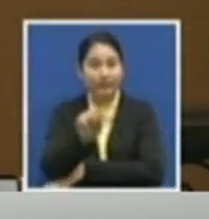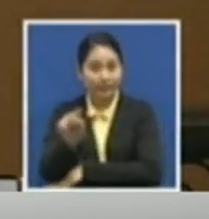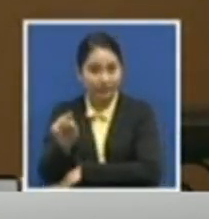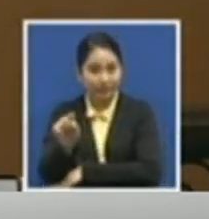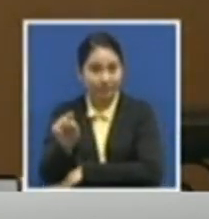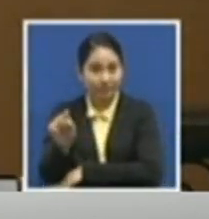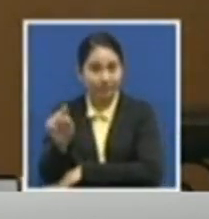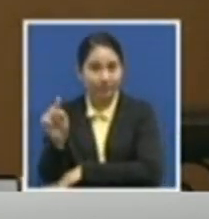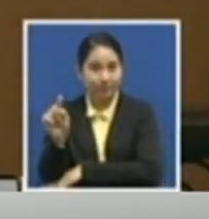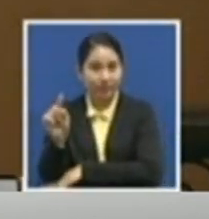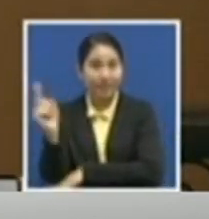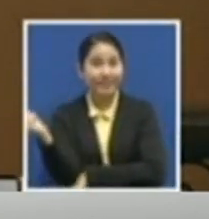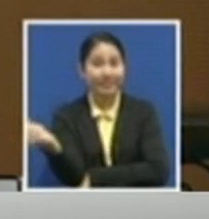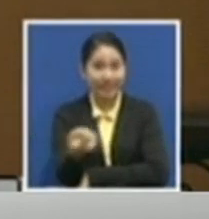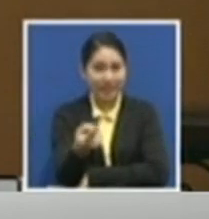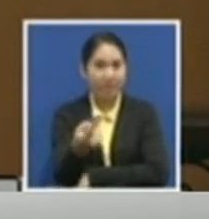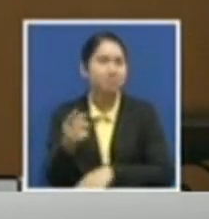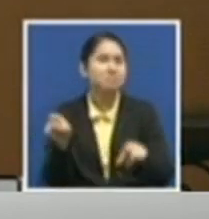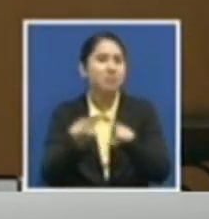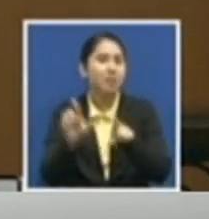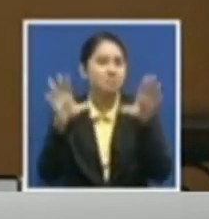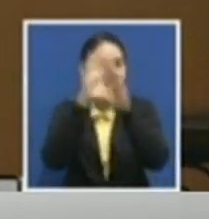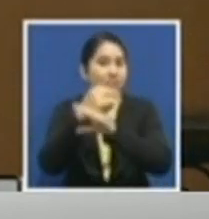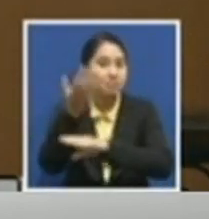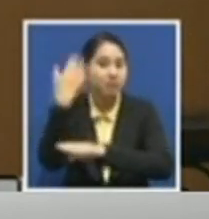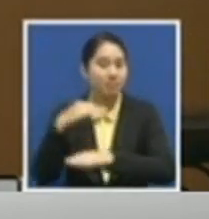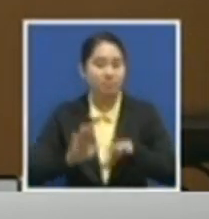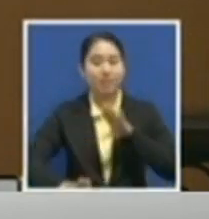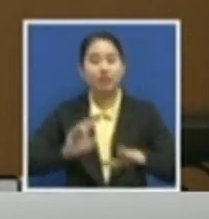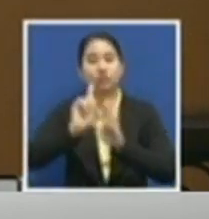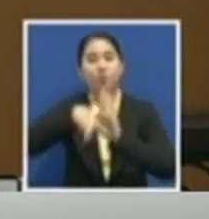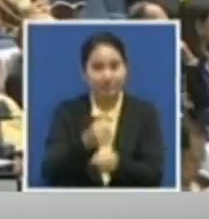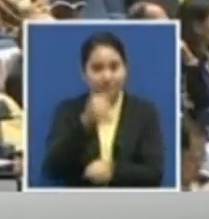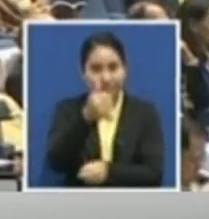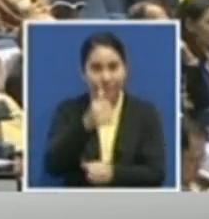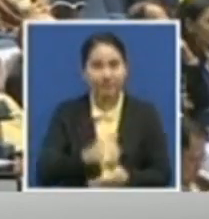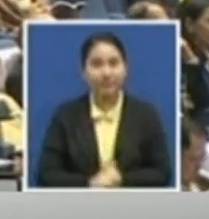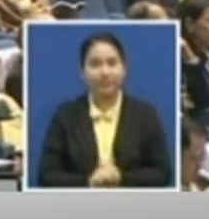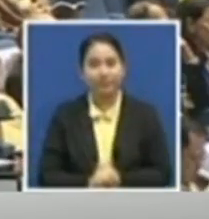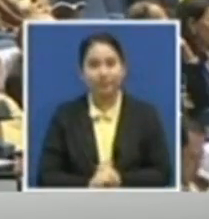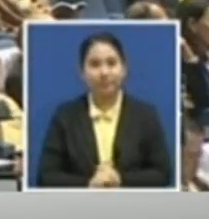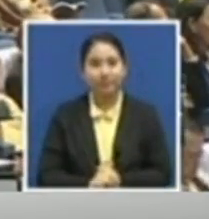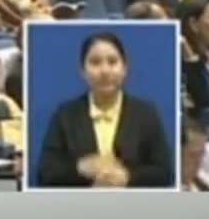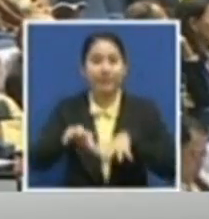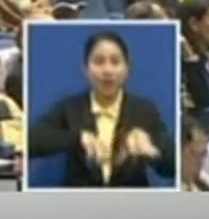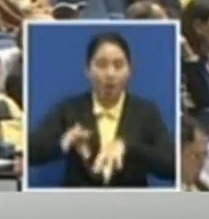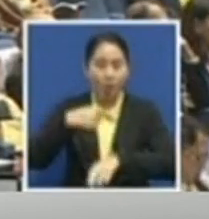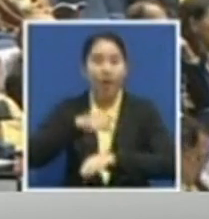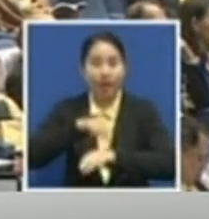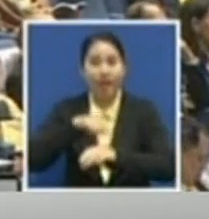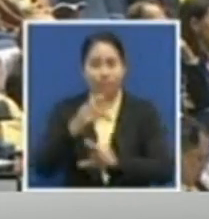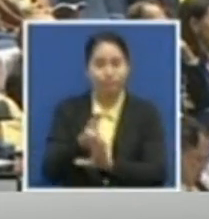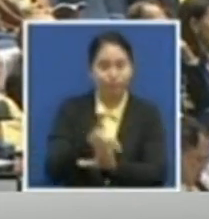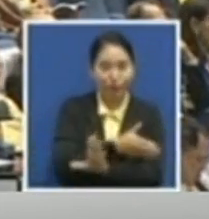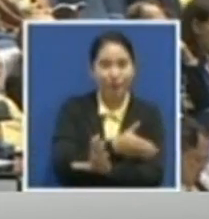ดอ่อน คุณพรเพชร คือคุณพรเพชรกลายเป็นคนที่คุมสภาไม่ได้เลย คือแกเคยเป็นแค่ประธานสนช.แก